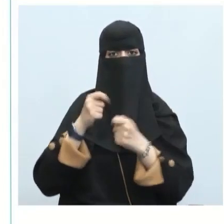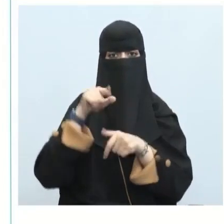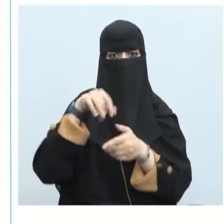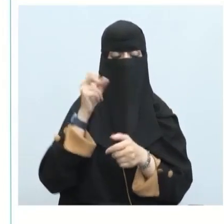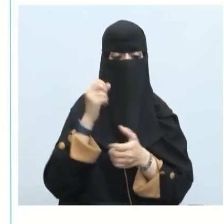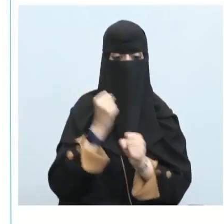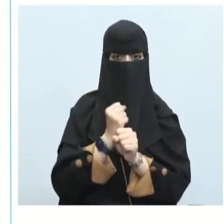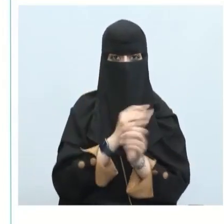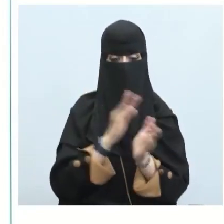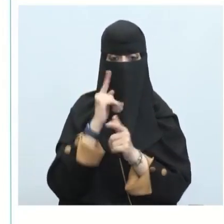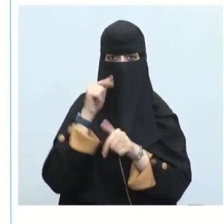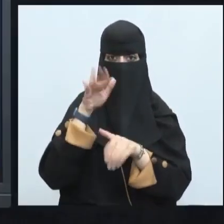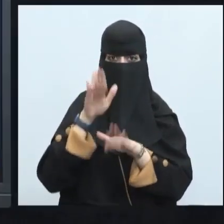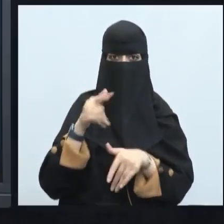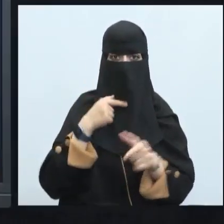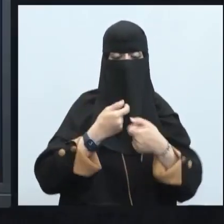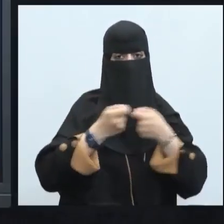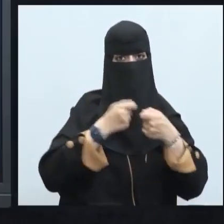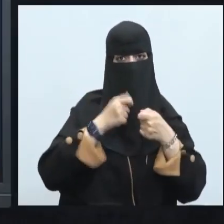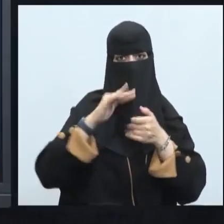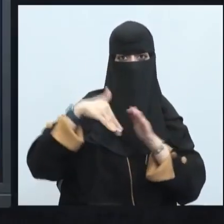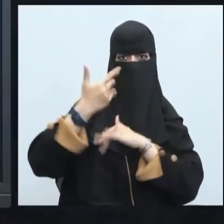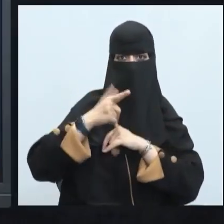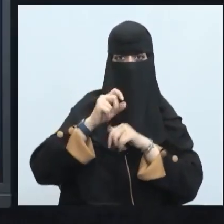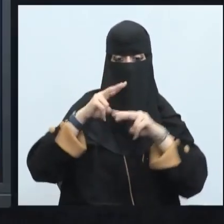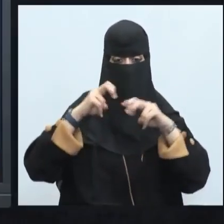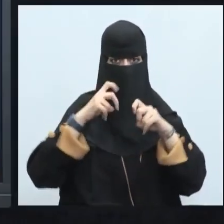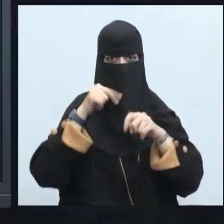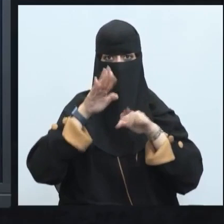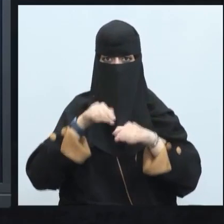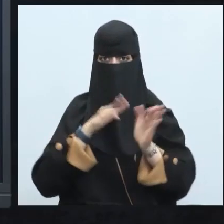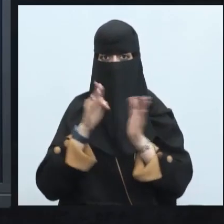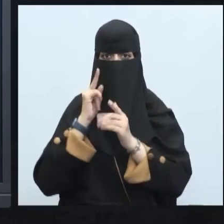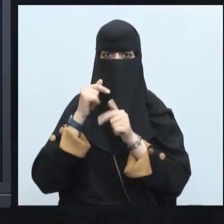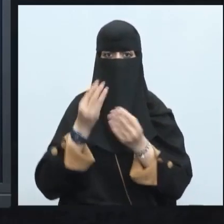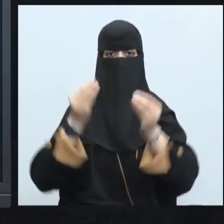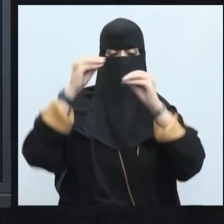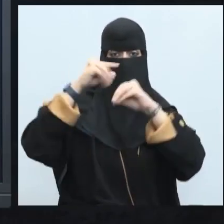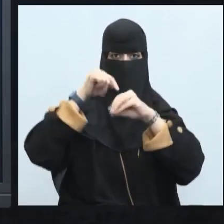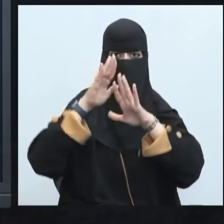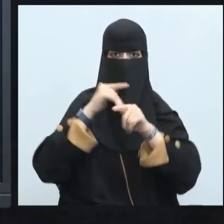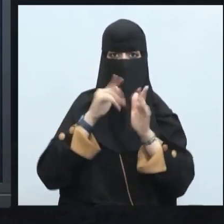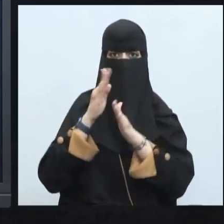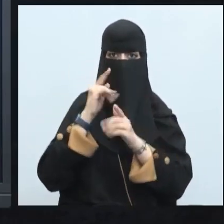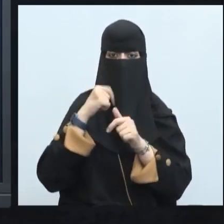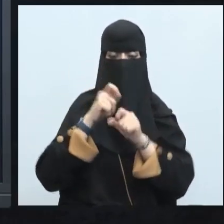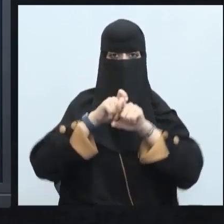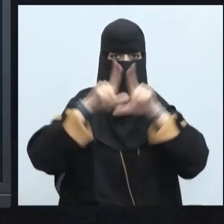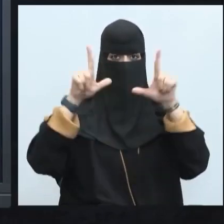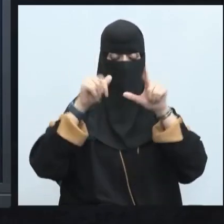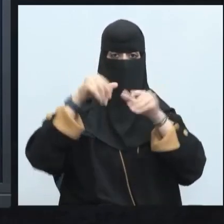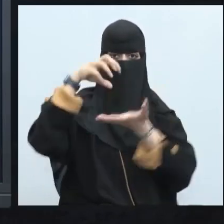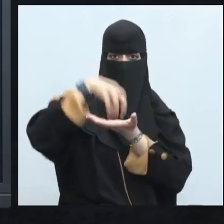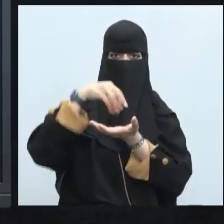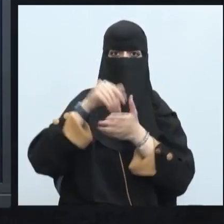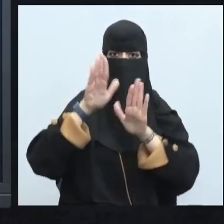الشركه اذا يتضمن التسويق عبر محركات البحث من خلال زياده زياده ظهور الموقع